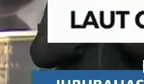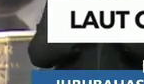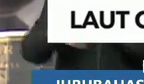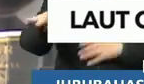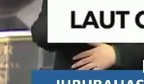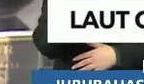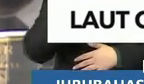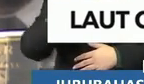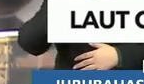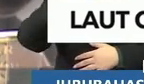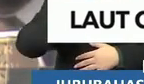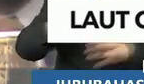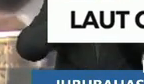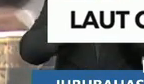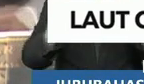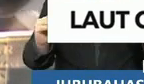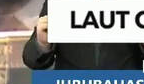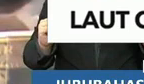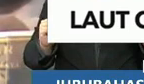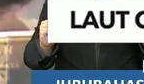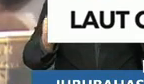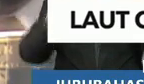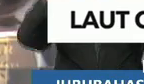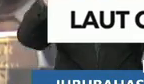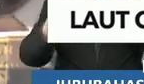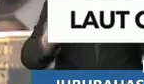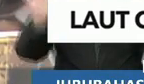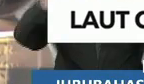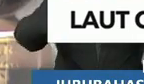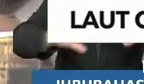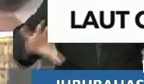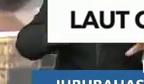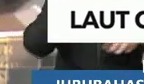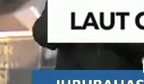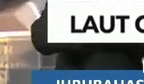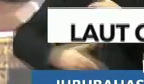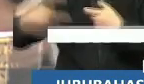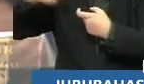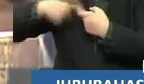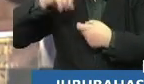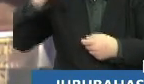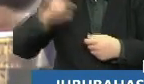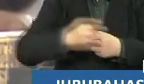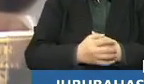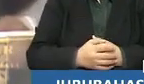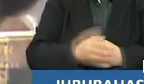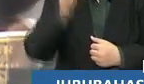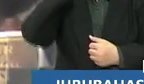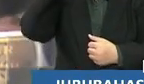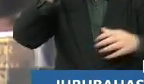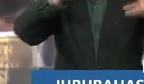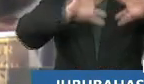diri adalah kekal dengan menegaskan semua pihak perlu bekerjasama dalam usaha menyalakan insiden yang sama Ade disengajakan atau sebaliknya di perairan